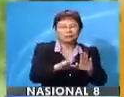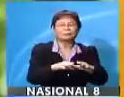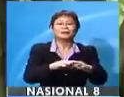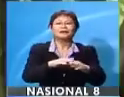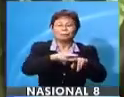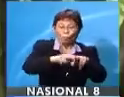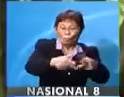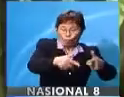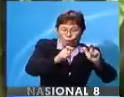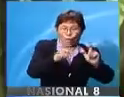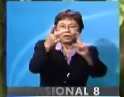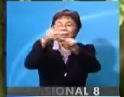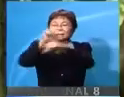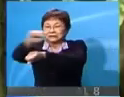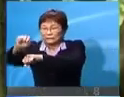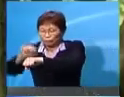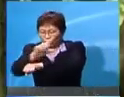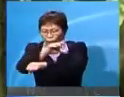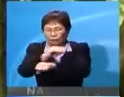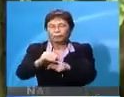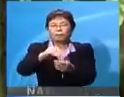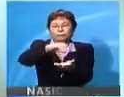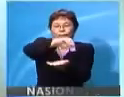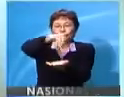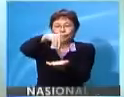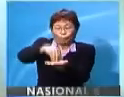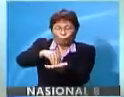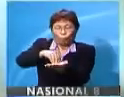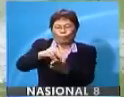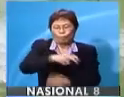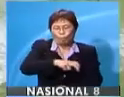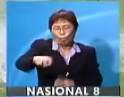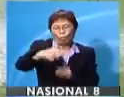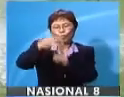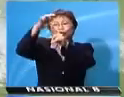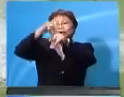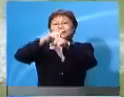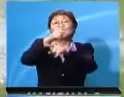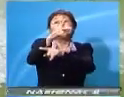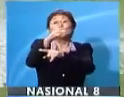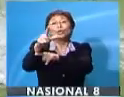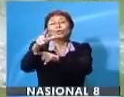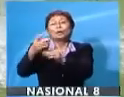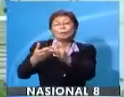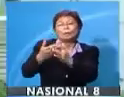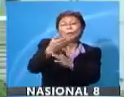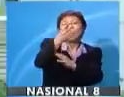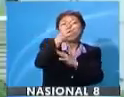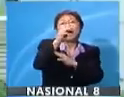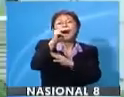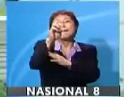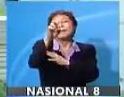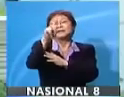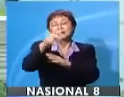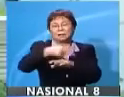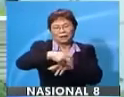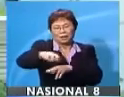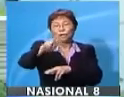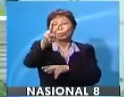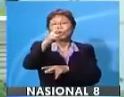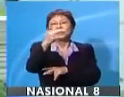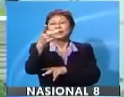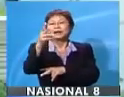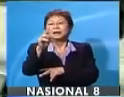kereta api laju ke Singapura dan menjadi hub pengangkutan utama di bandaraya ini melalui MRT Laluan 2, KTM